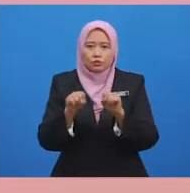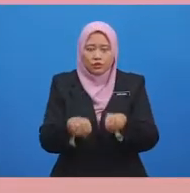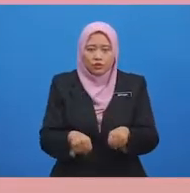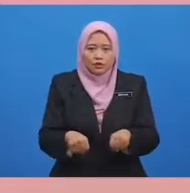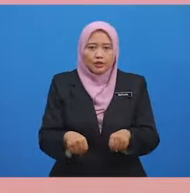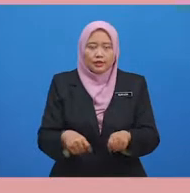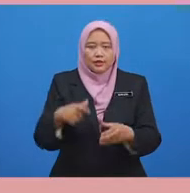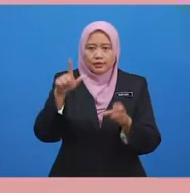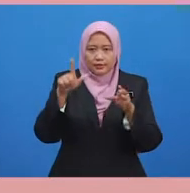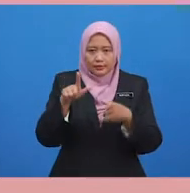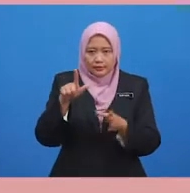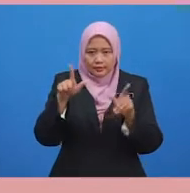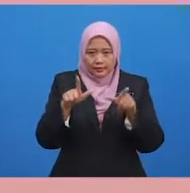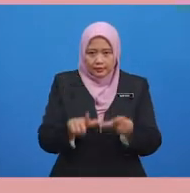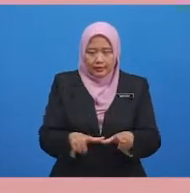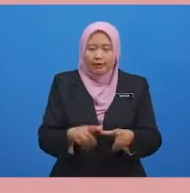makanan yang